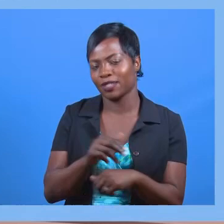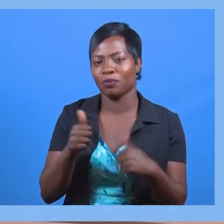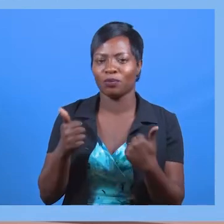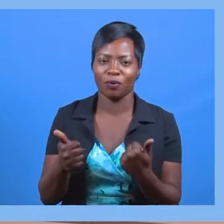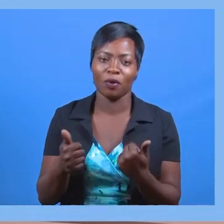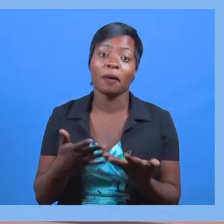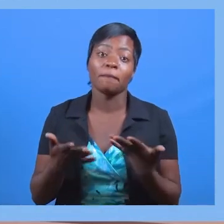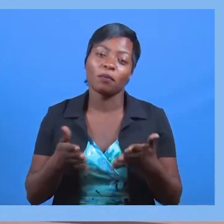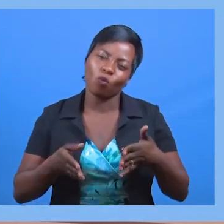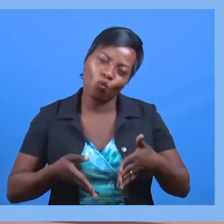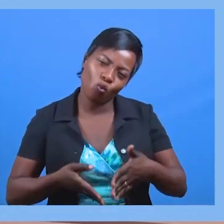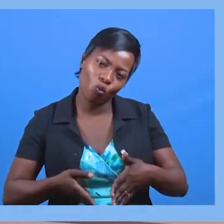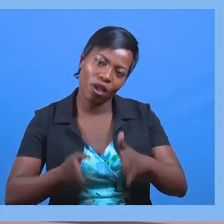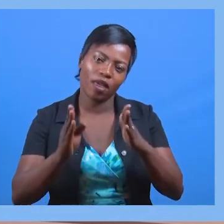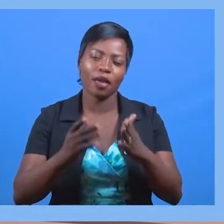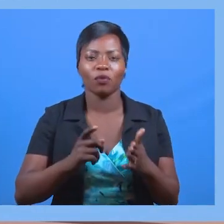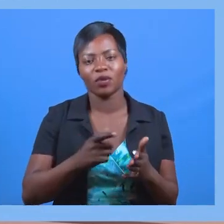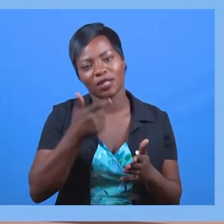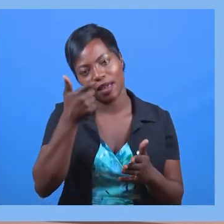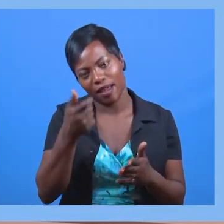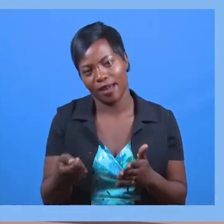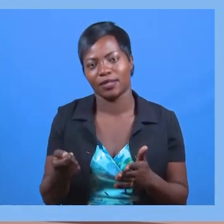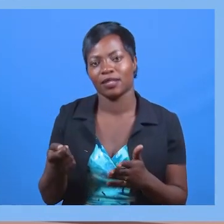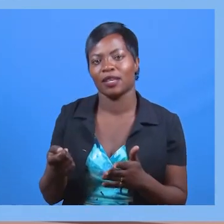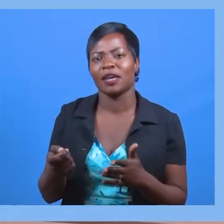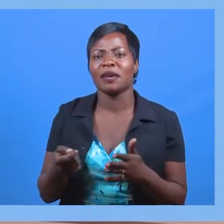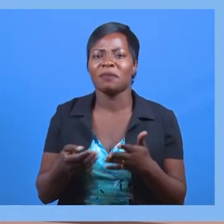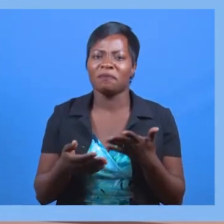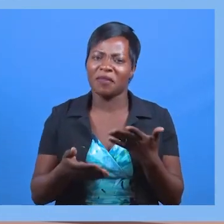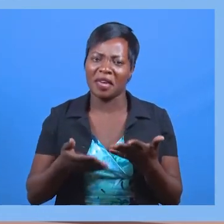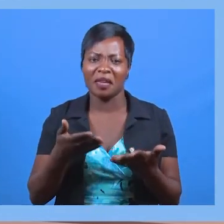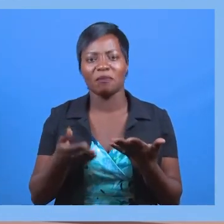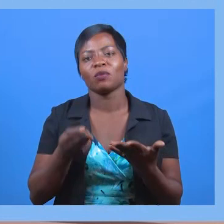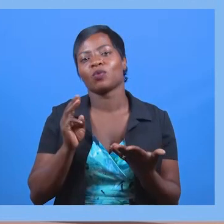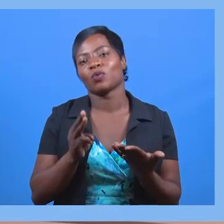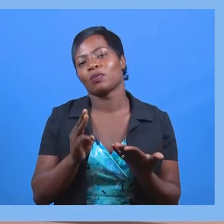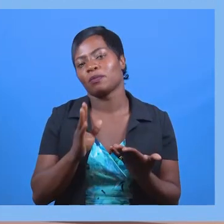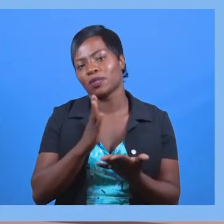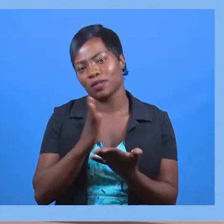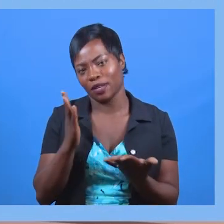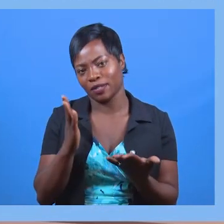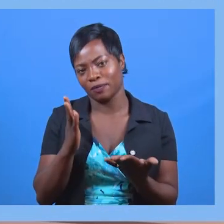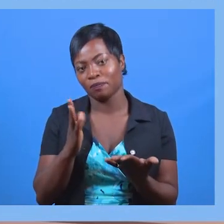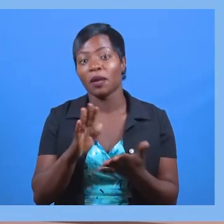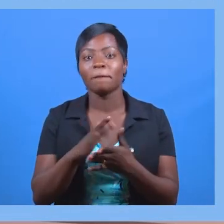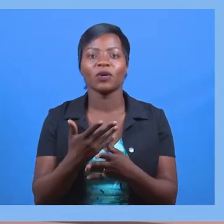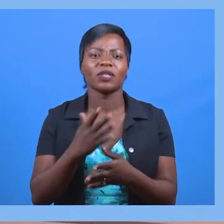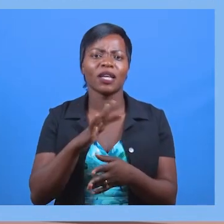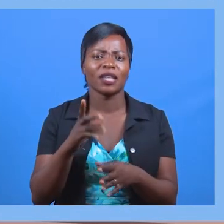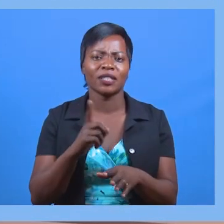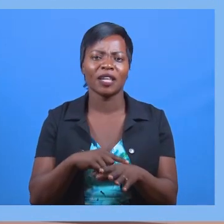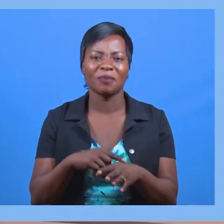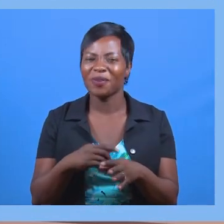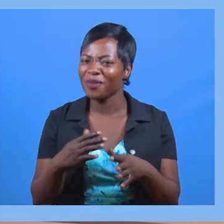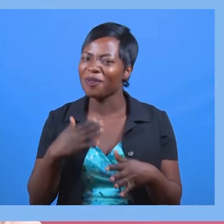pamwe matauriro enyu, pamwe masukurudziro enyu enyaya anobatsira, nokuti dzimwe nguva munenge mamanikwa